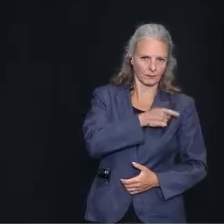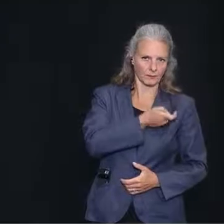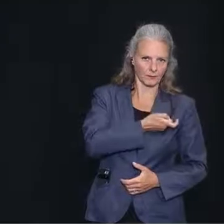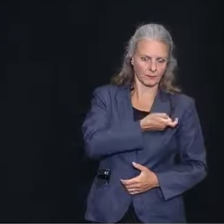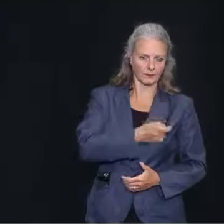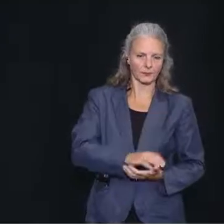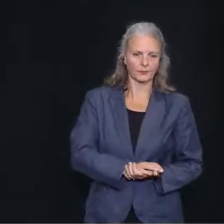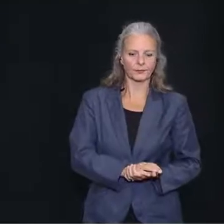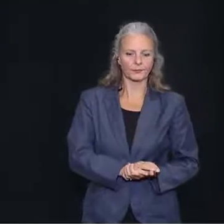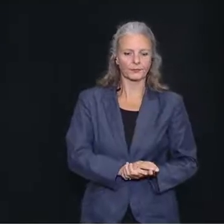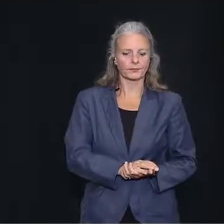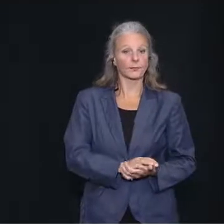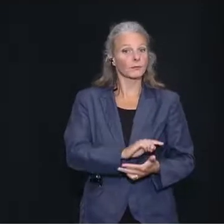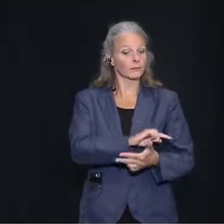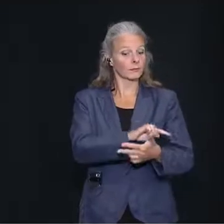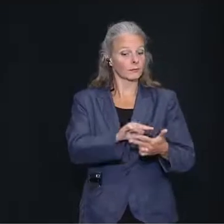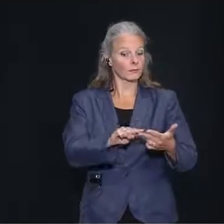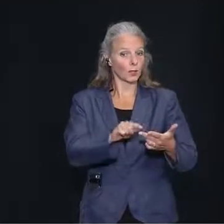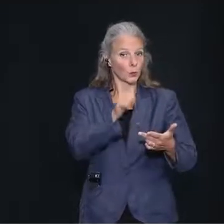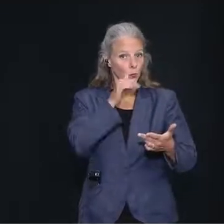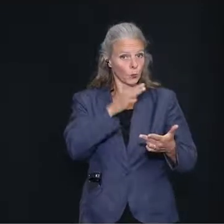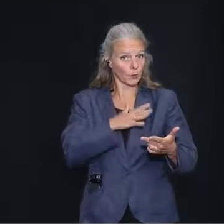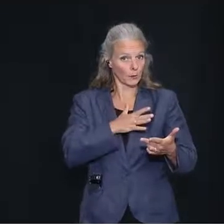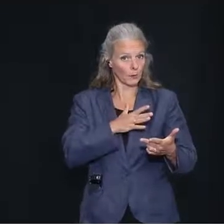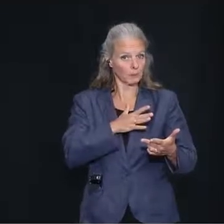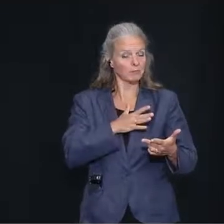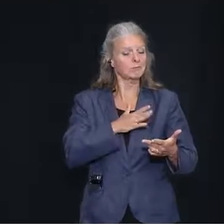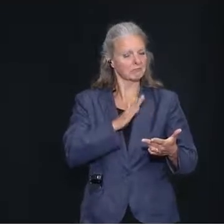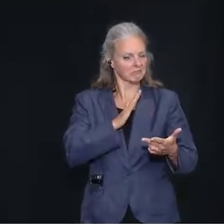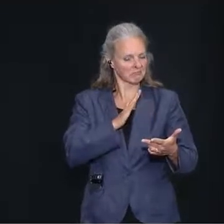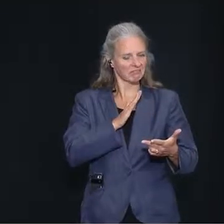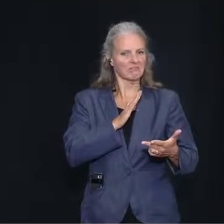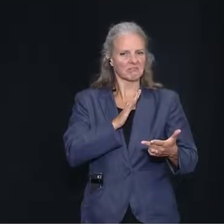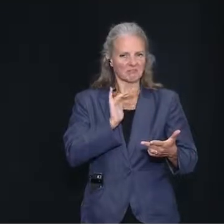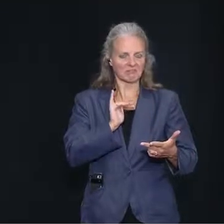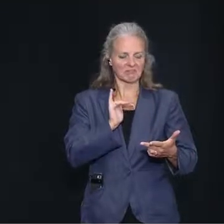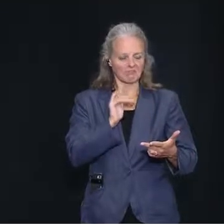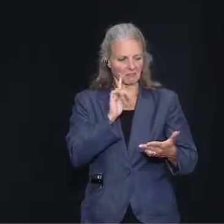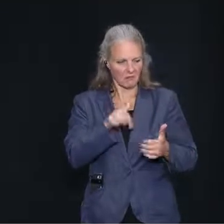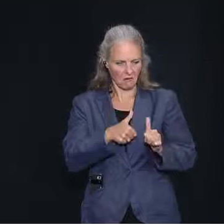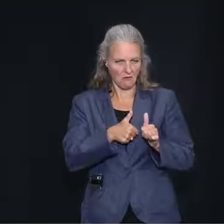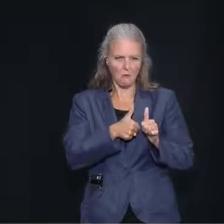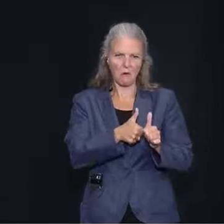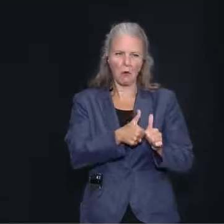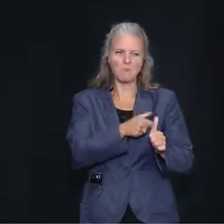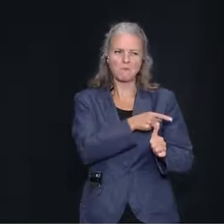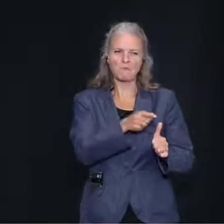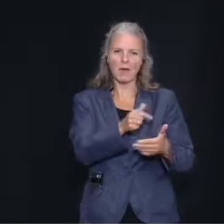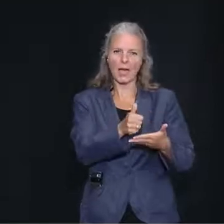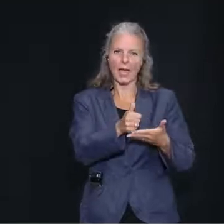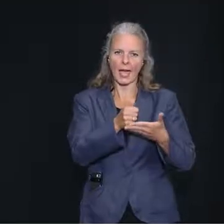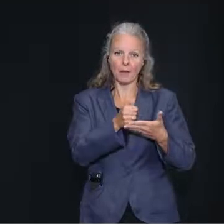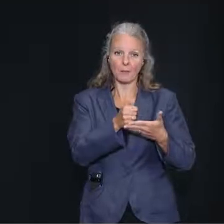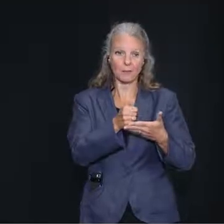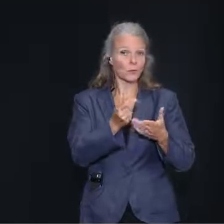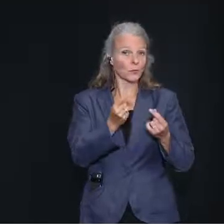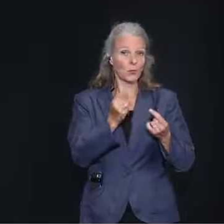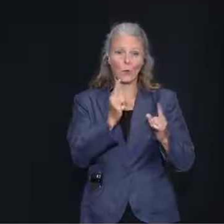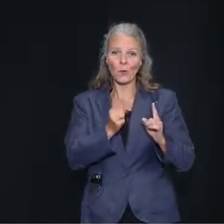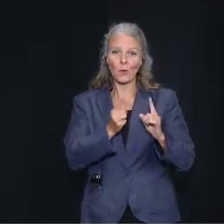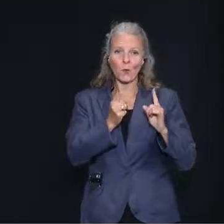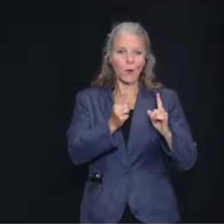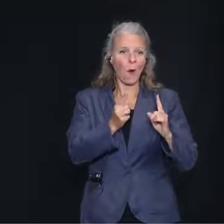Estas mujeres These women can help us to come together and start to weave anew a